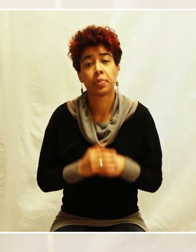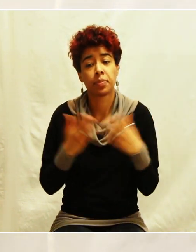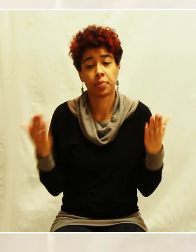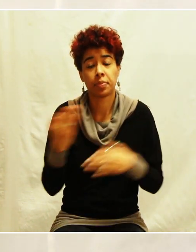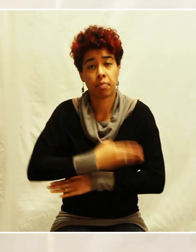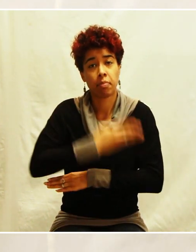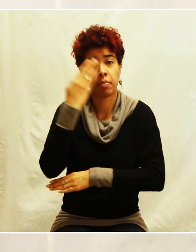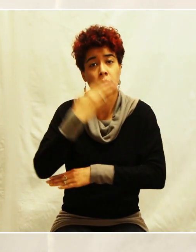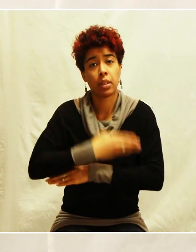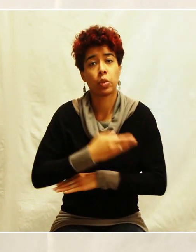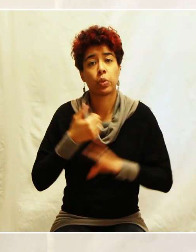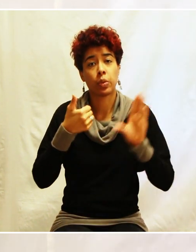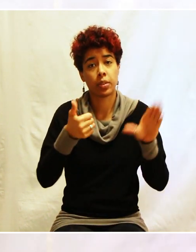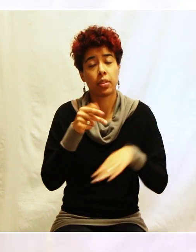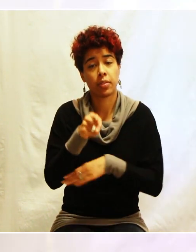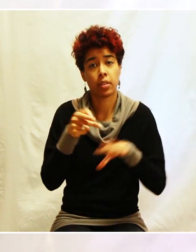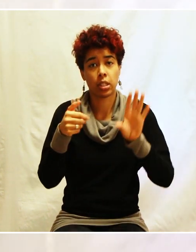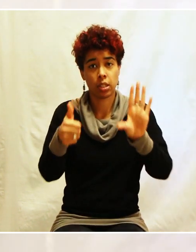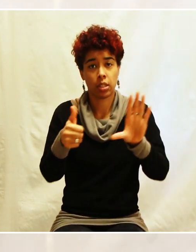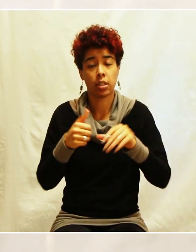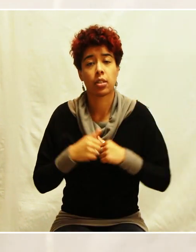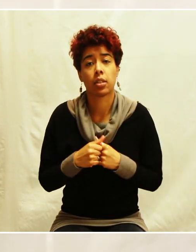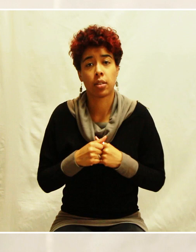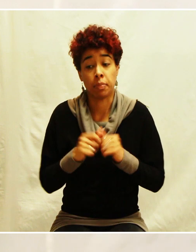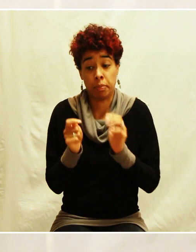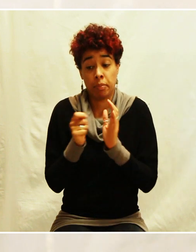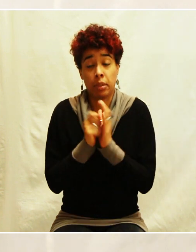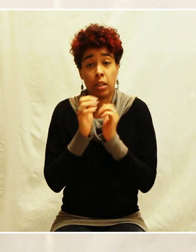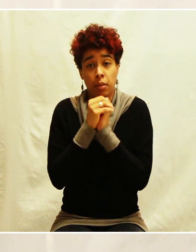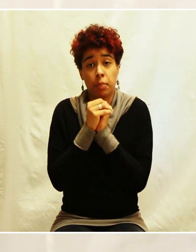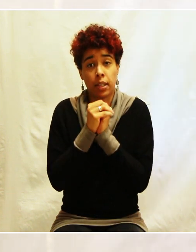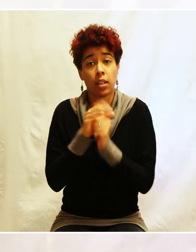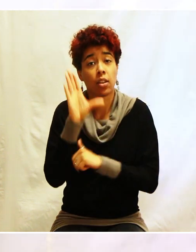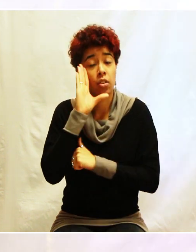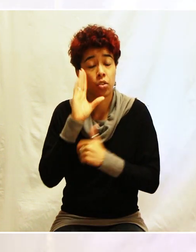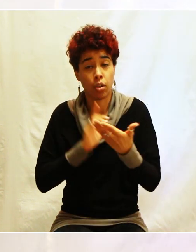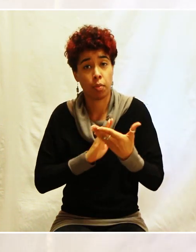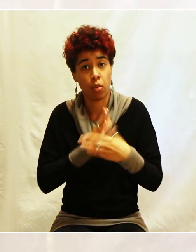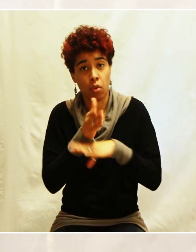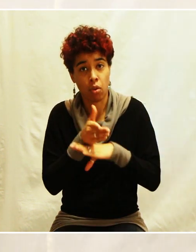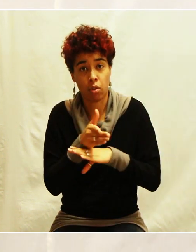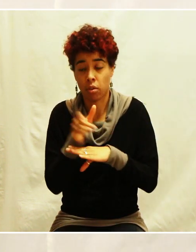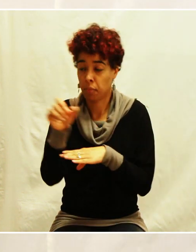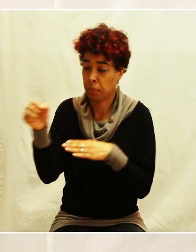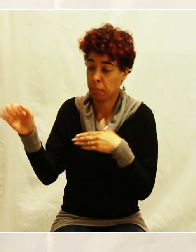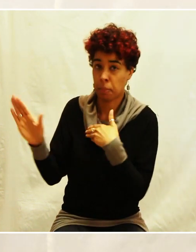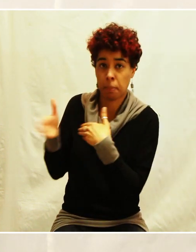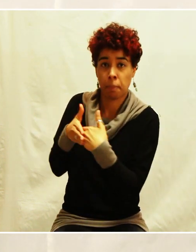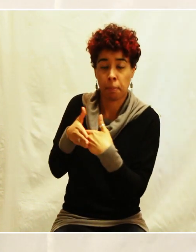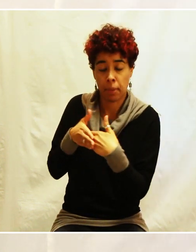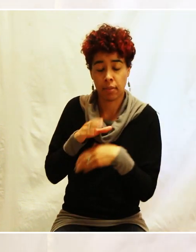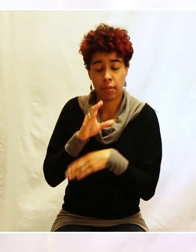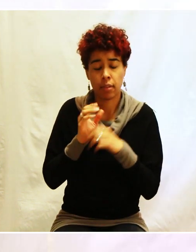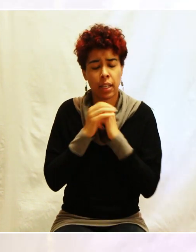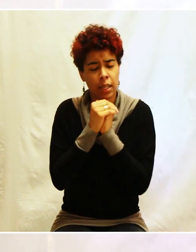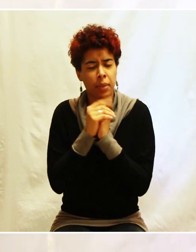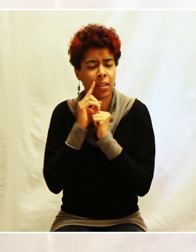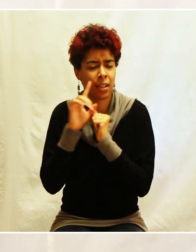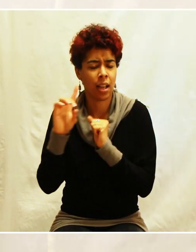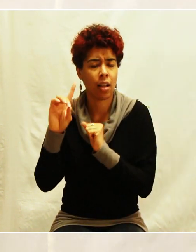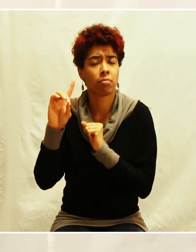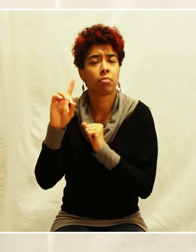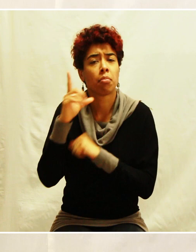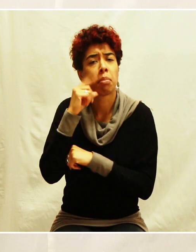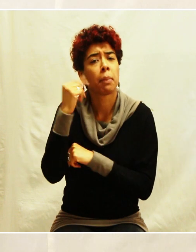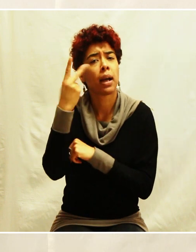Matthieu 6,6 nous dit « Quand tu pries, entre dans ta chambre, ferme ta porte et prie ton Père qui est là dans le lieu secret. Et